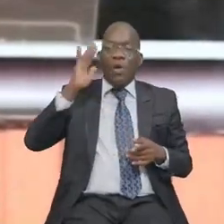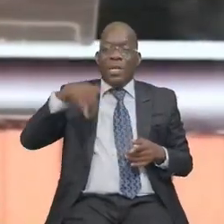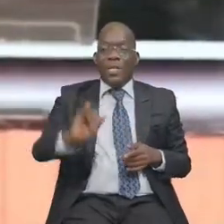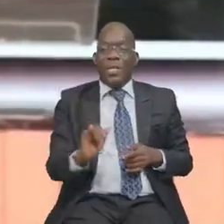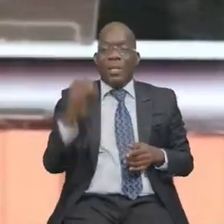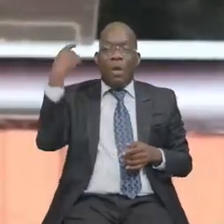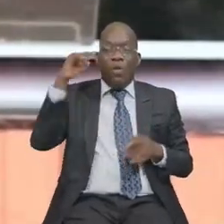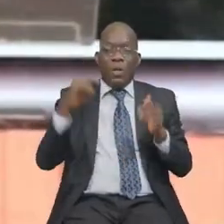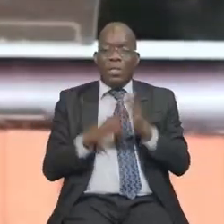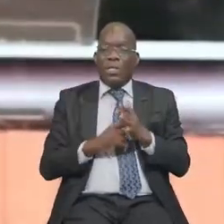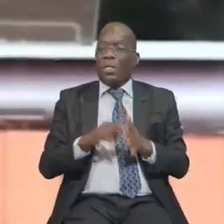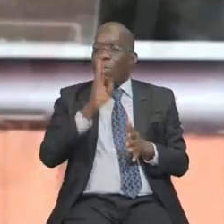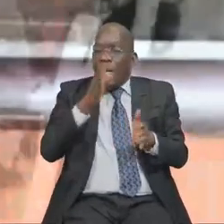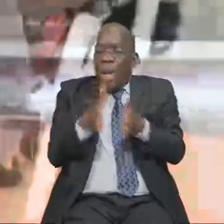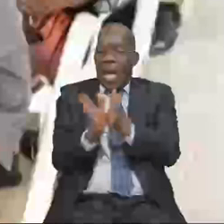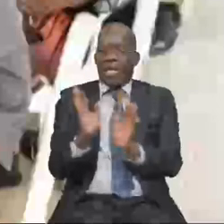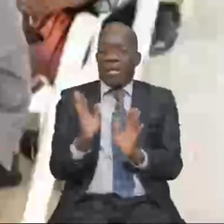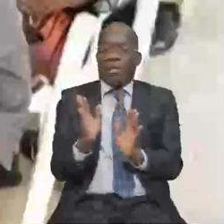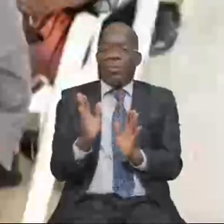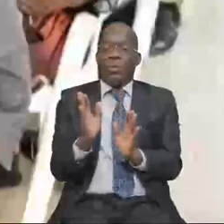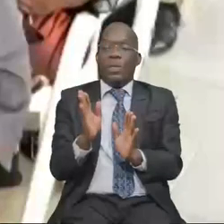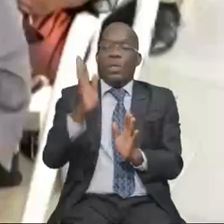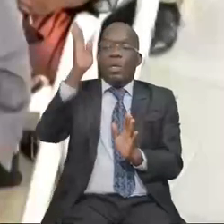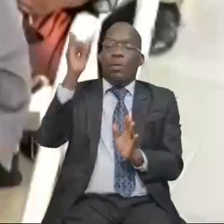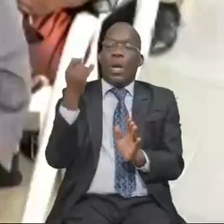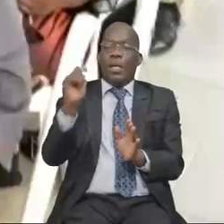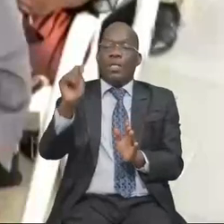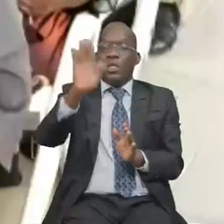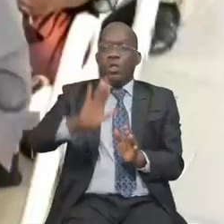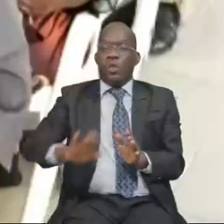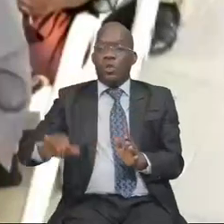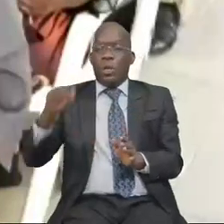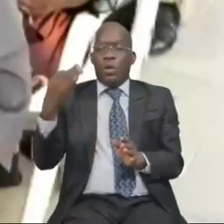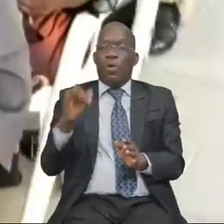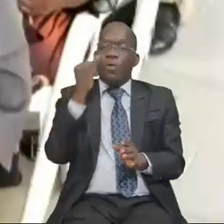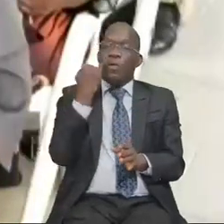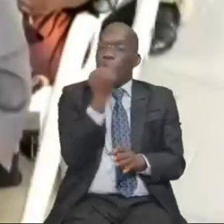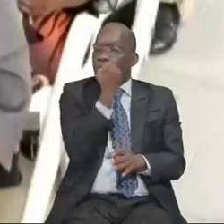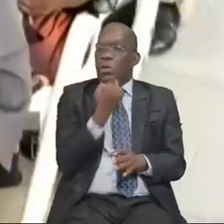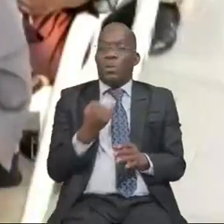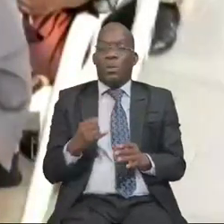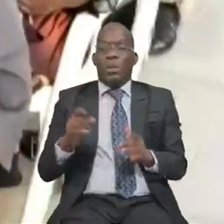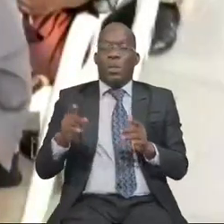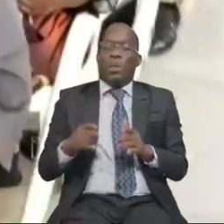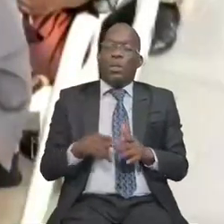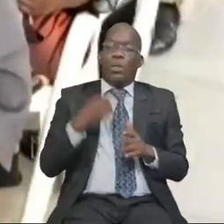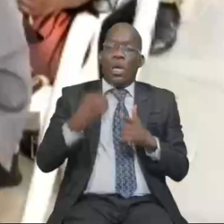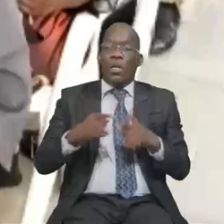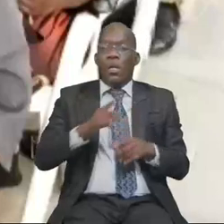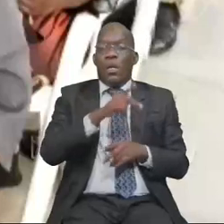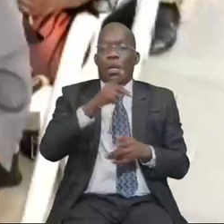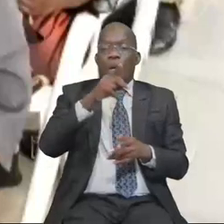laisserai fléchir par la maison d'Israël. Et l'apôtre Paul a commencé